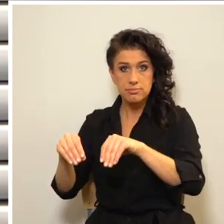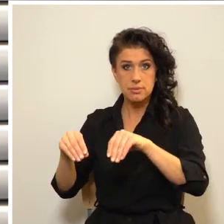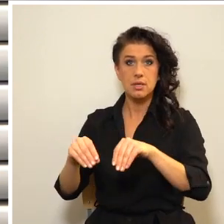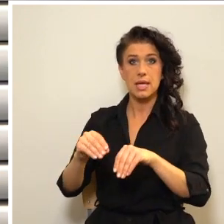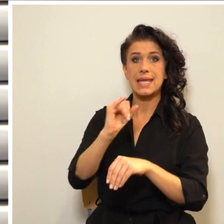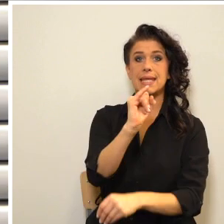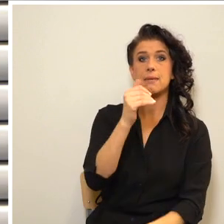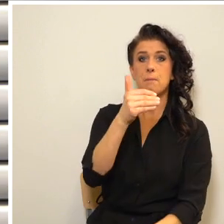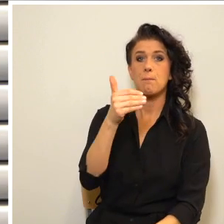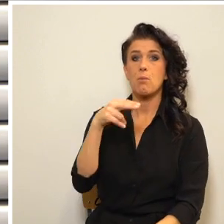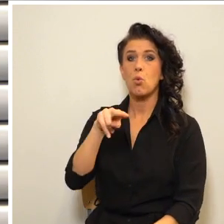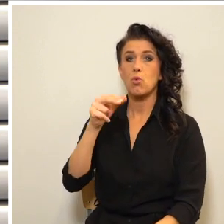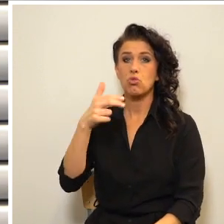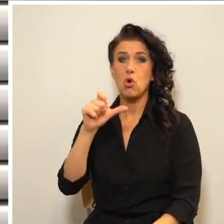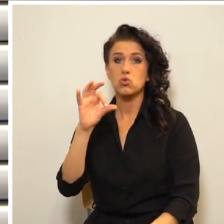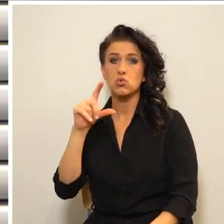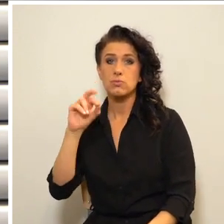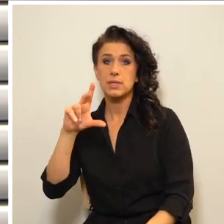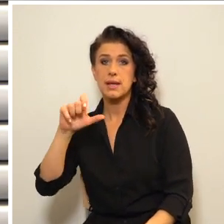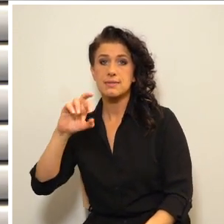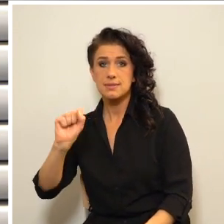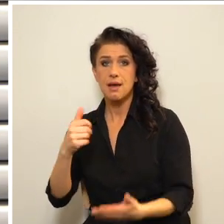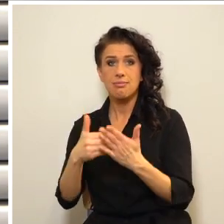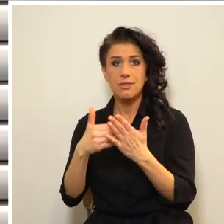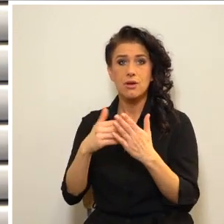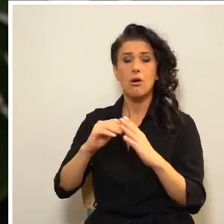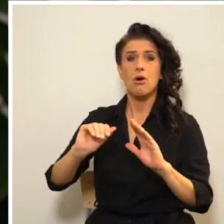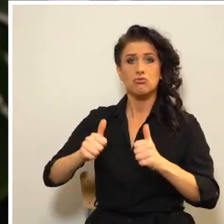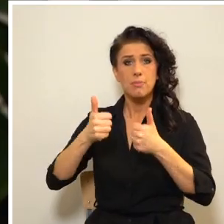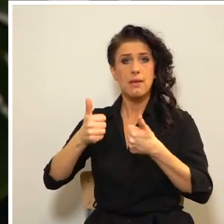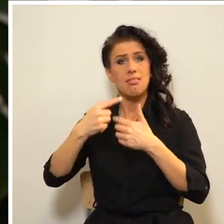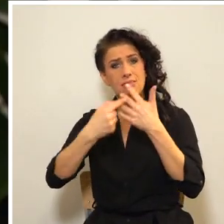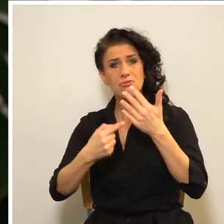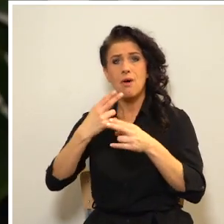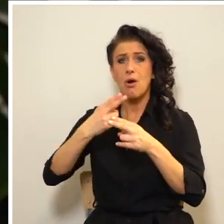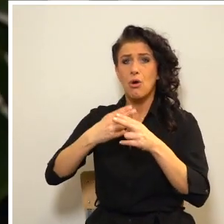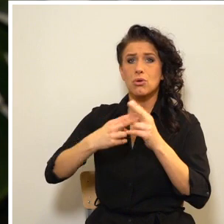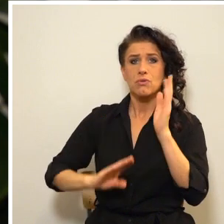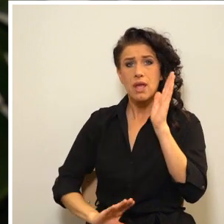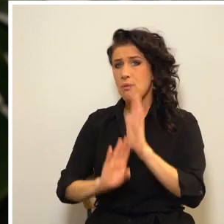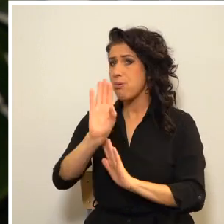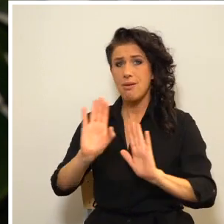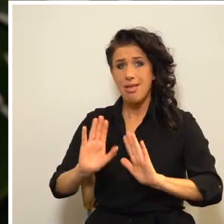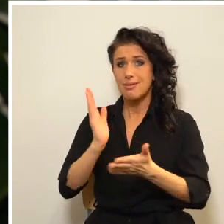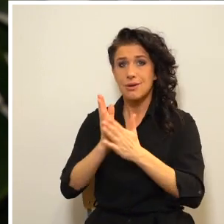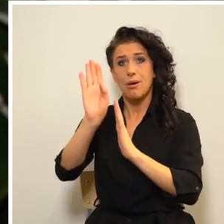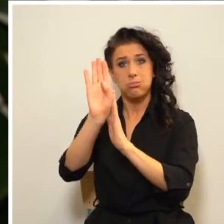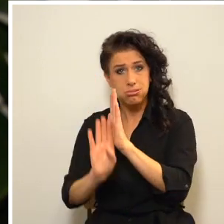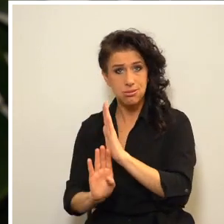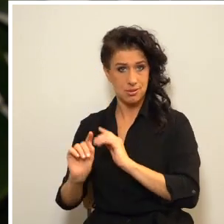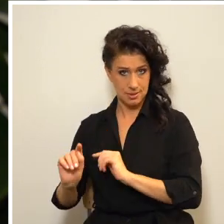immunosupresji nie spowodowało zwiększenie śmiertelności w tej grupie chorych Ja też myślę o takich